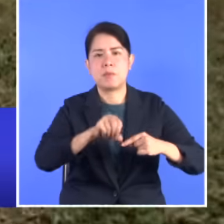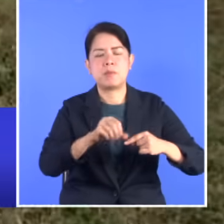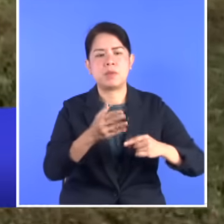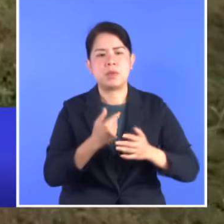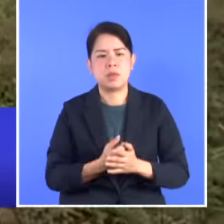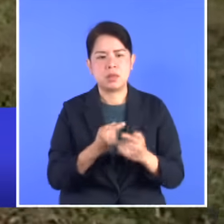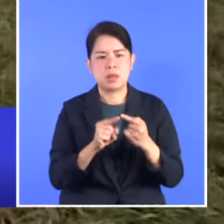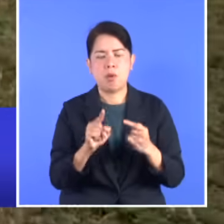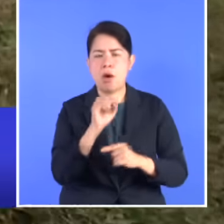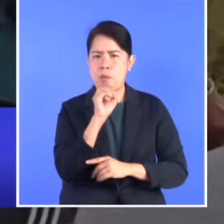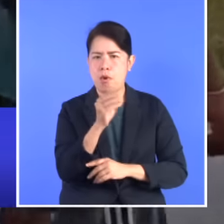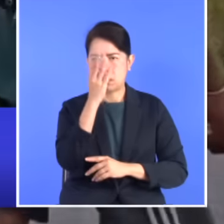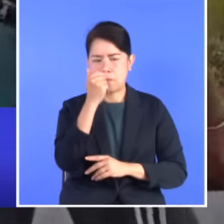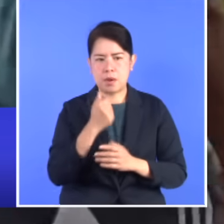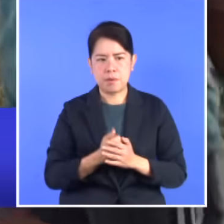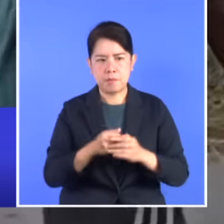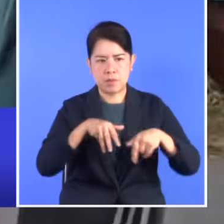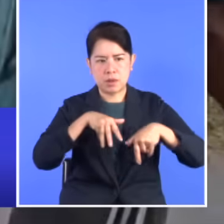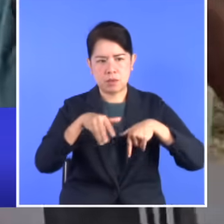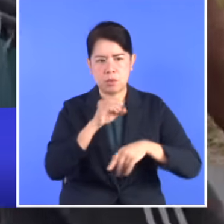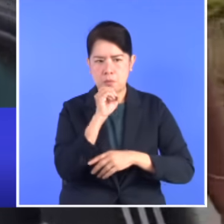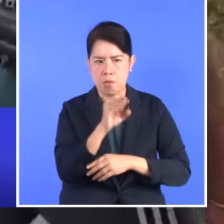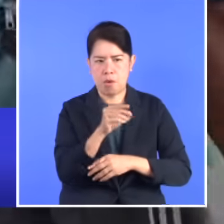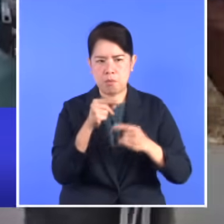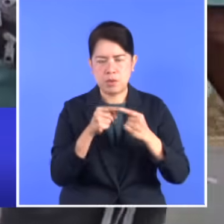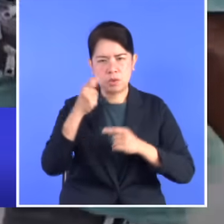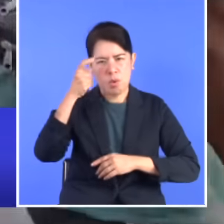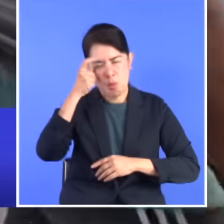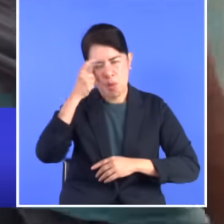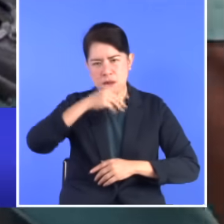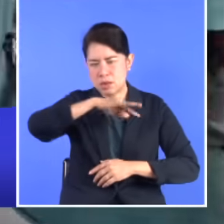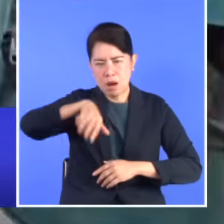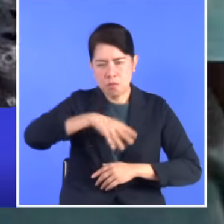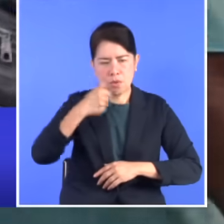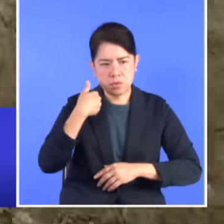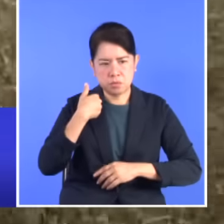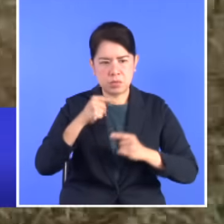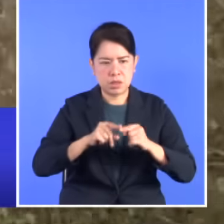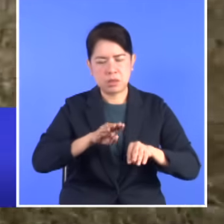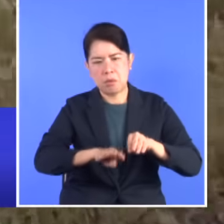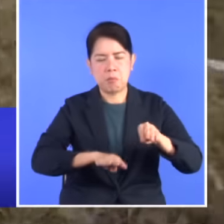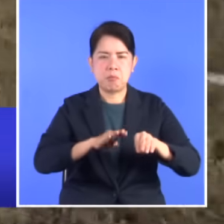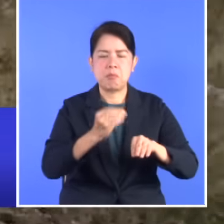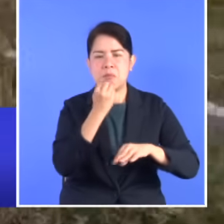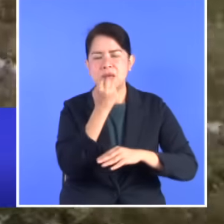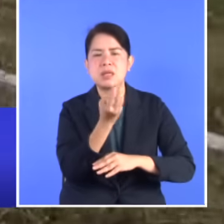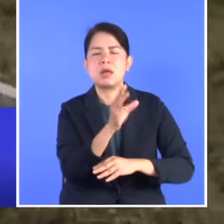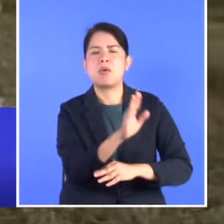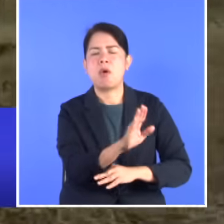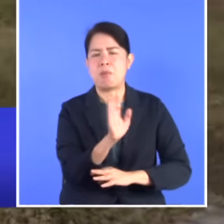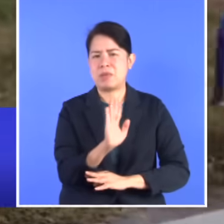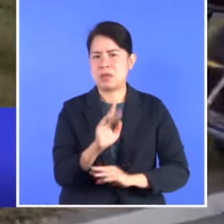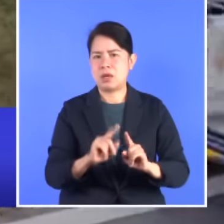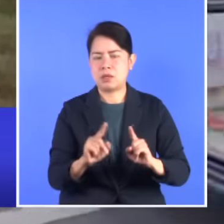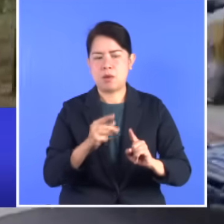ความจริงนะที่ชาวบ้านกล่าวหาว่าปล่อยวัวทั้งหมดไปกินแล้วก็เหยียบย่ำนาข้าวของชาวบ้านแล้วก็ไม่รับผิดชอบไม่เป็นความจริงเพียงแต่ผ